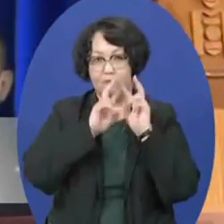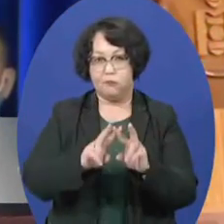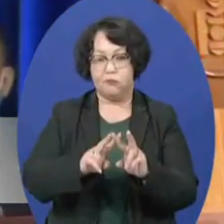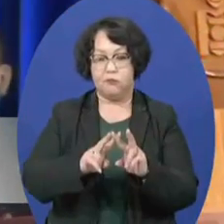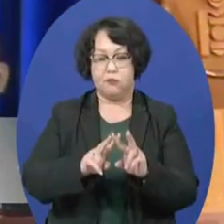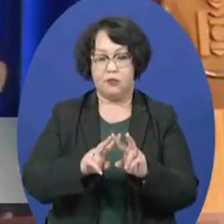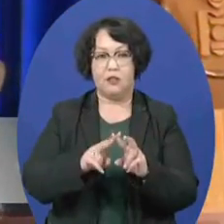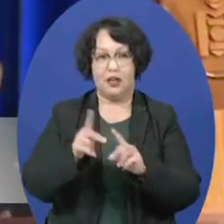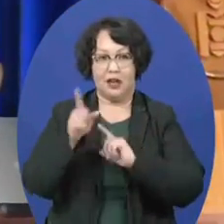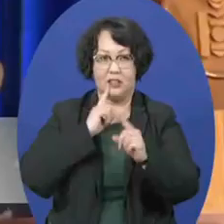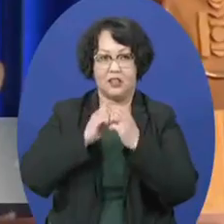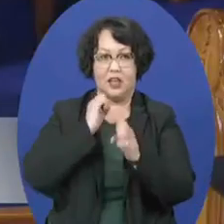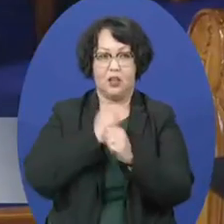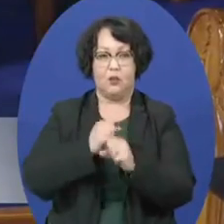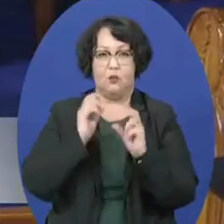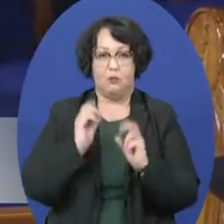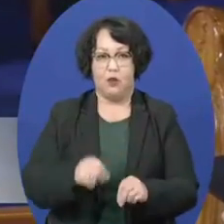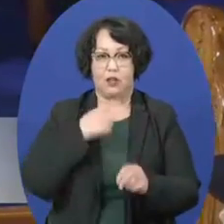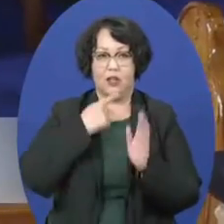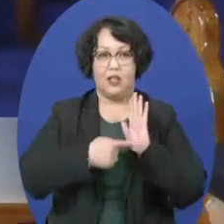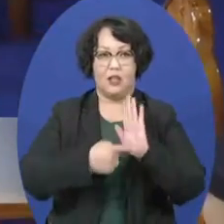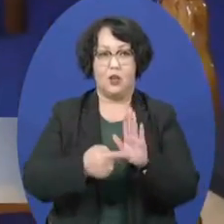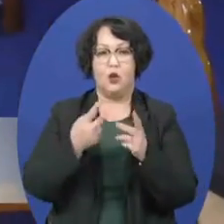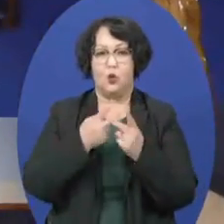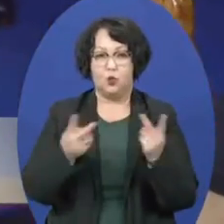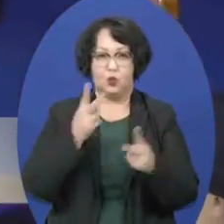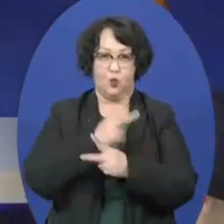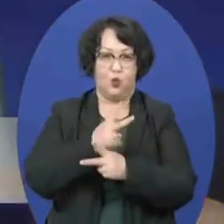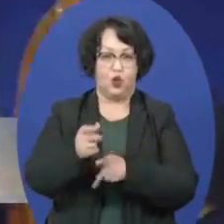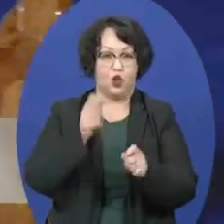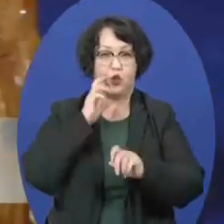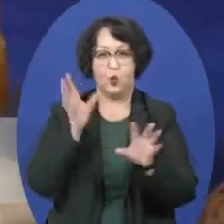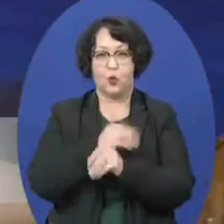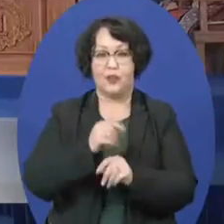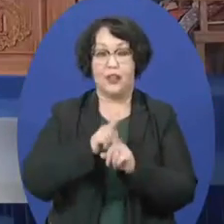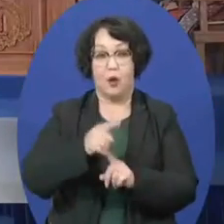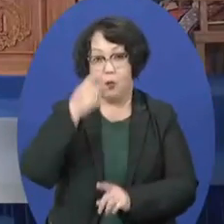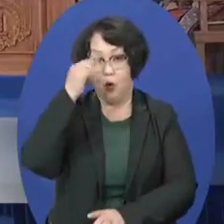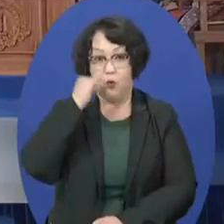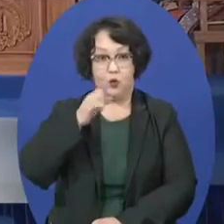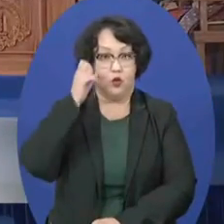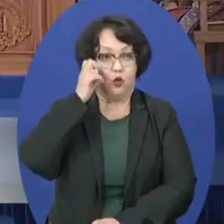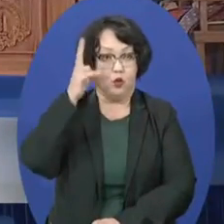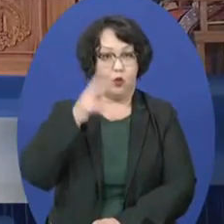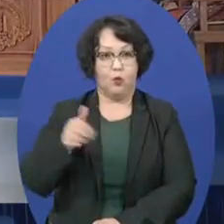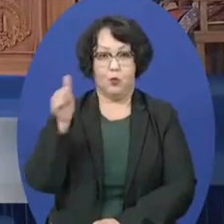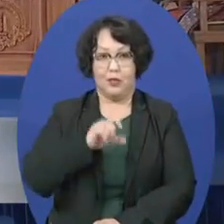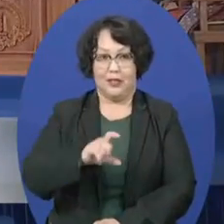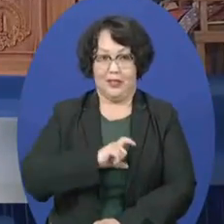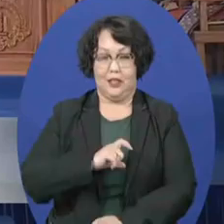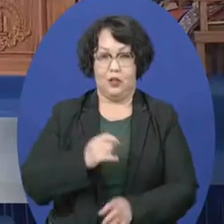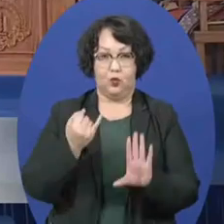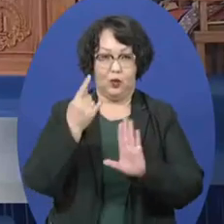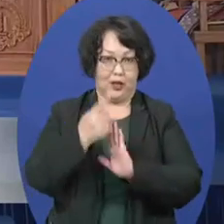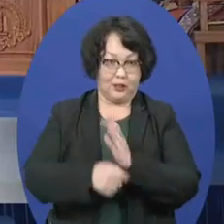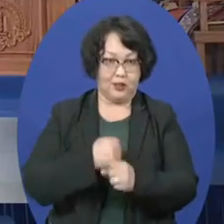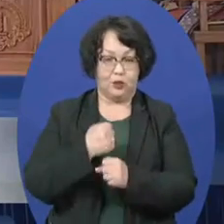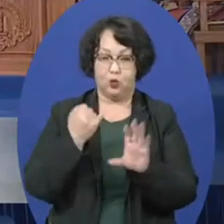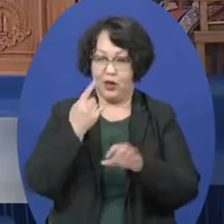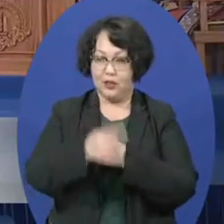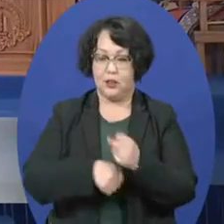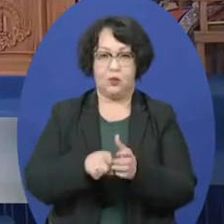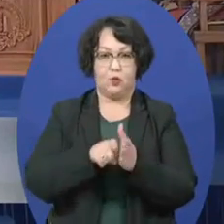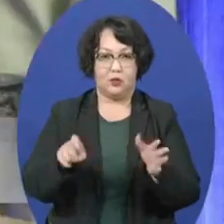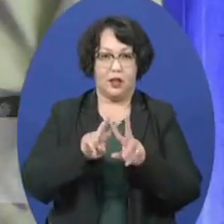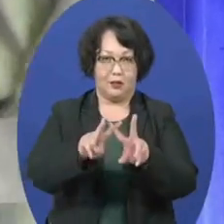болно гэсэн байр суурийг илэрхийлээд байна. Үндсэн хуулийн зохицуулалтын дагуу Монгол улсын эрхлэгч бүрийн эрхээ 6 жилийн хугацаанд